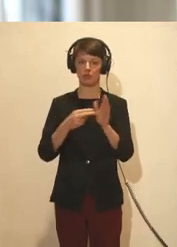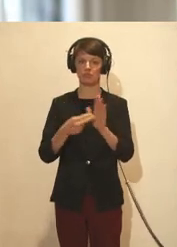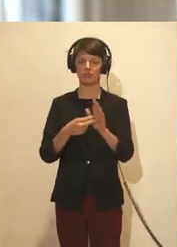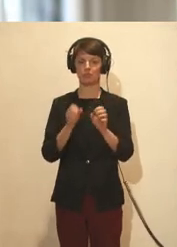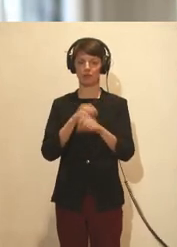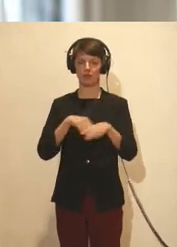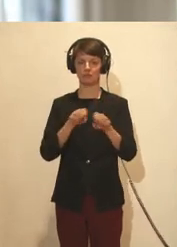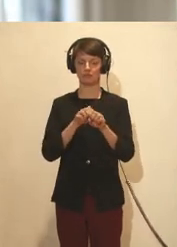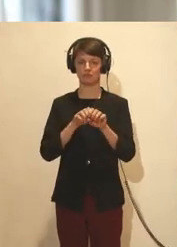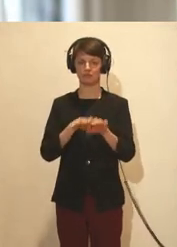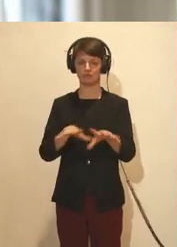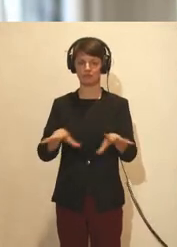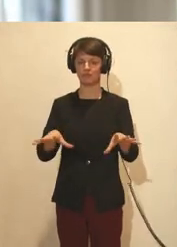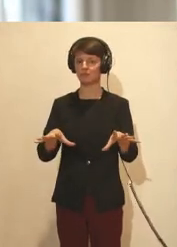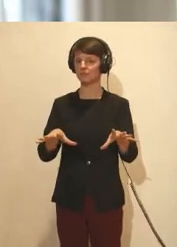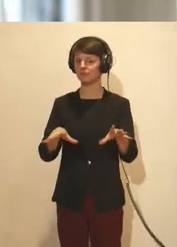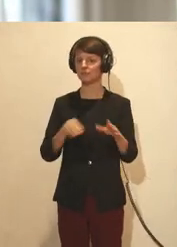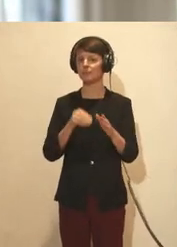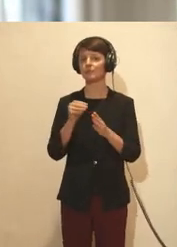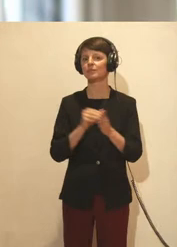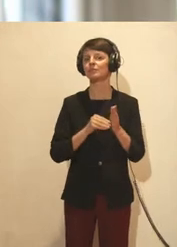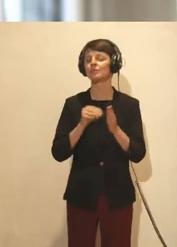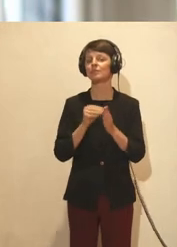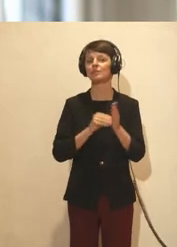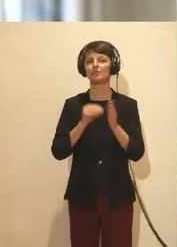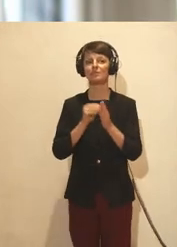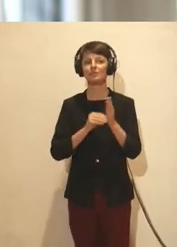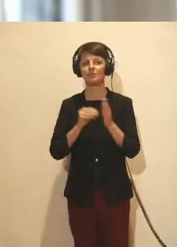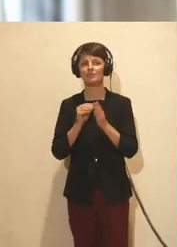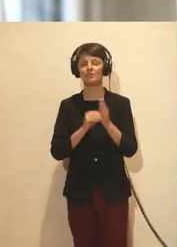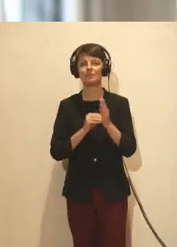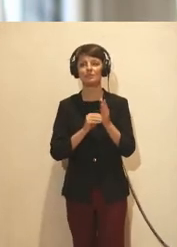haben wir starke ungleichheit